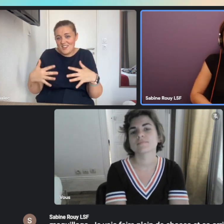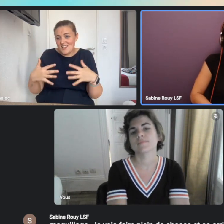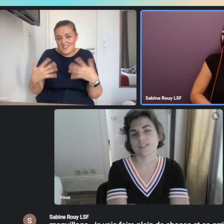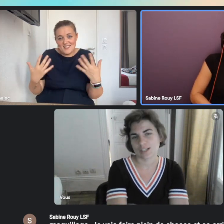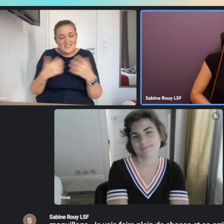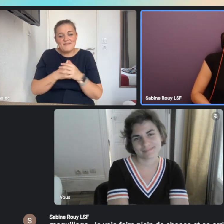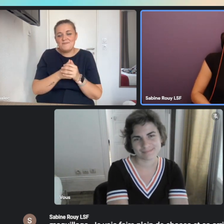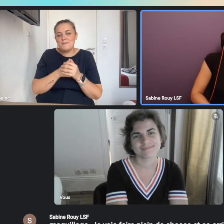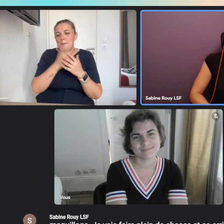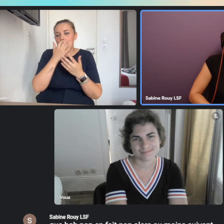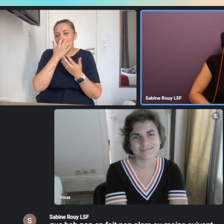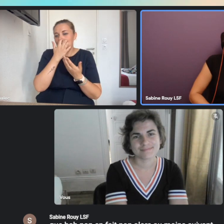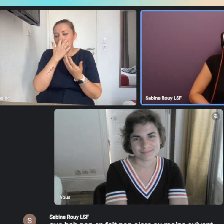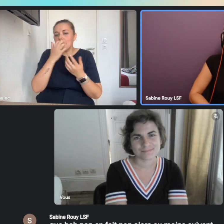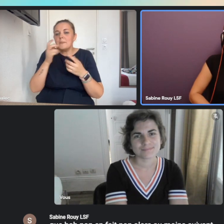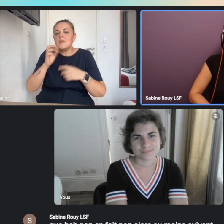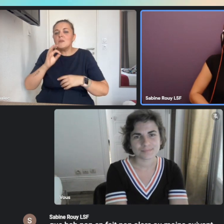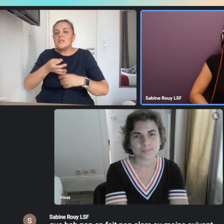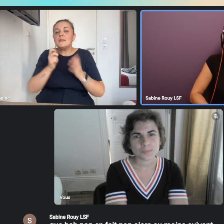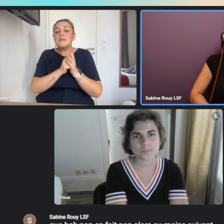petite, j'étais déjà créative,